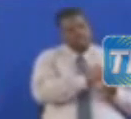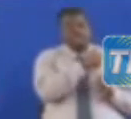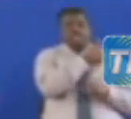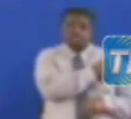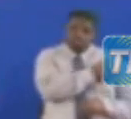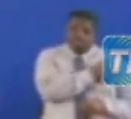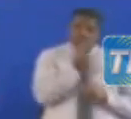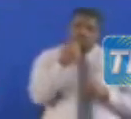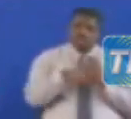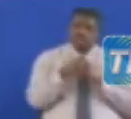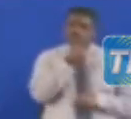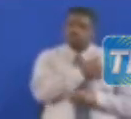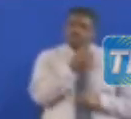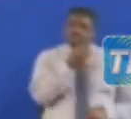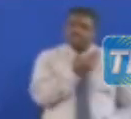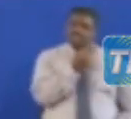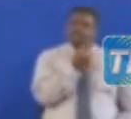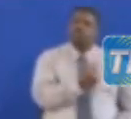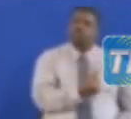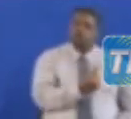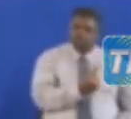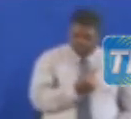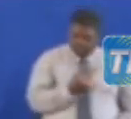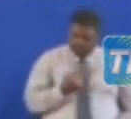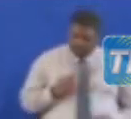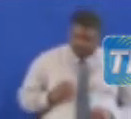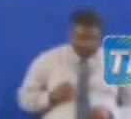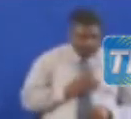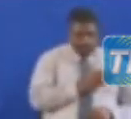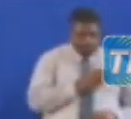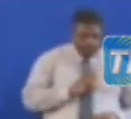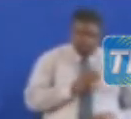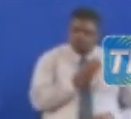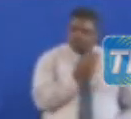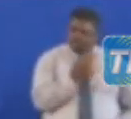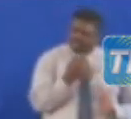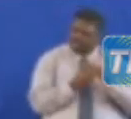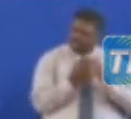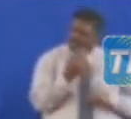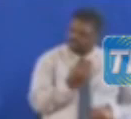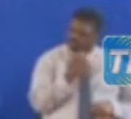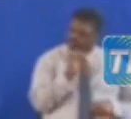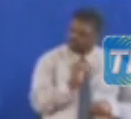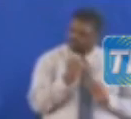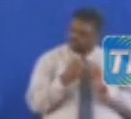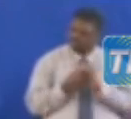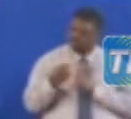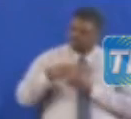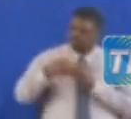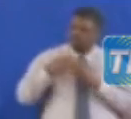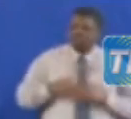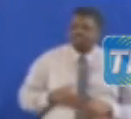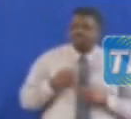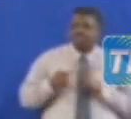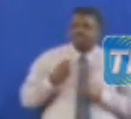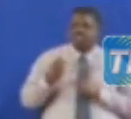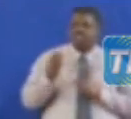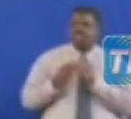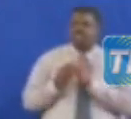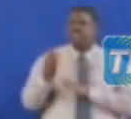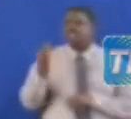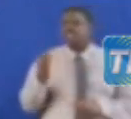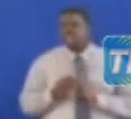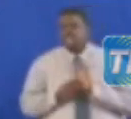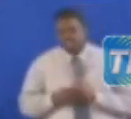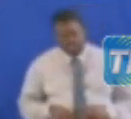tiba katika hospitali 31, shilingi bilioni 83.07 kwa ajili ya vituo vya afya 278,